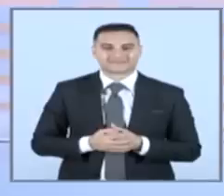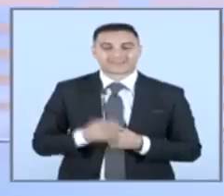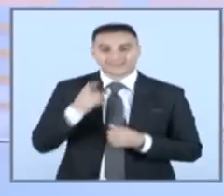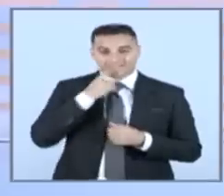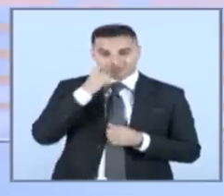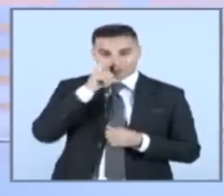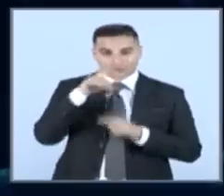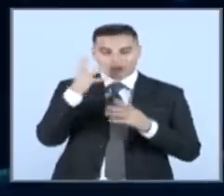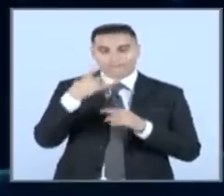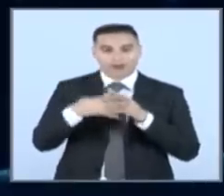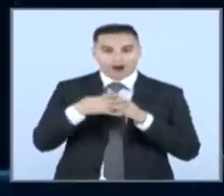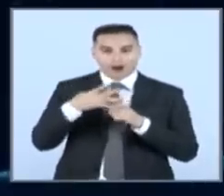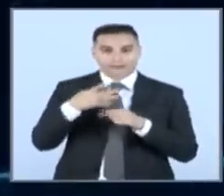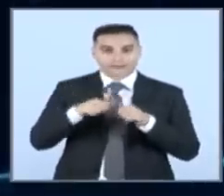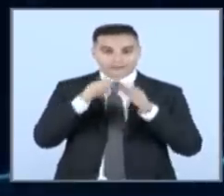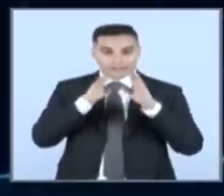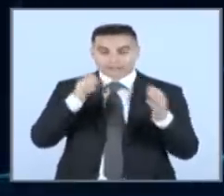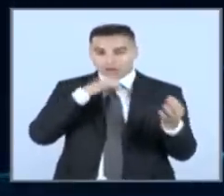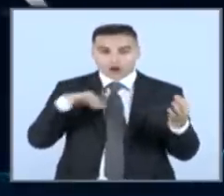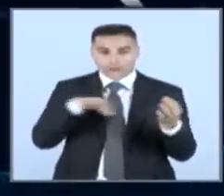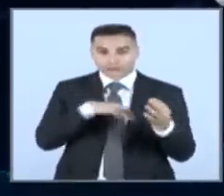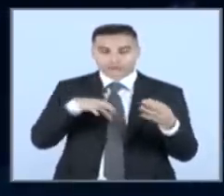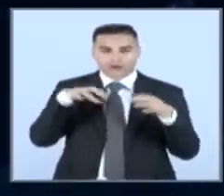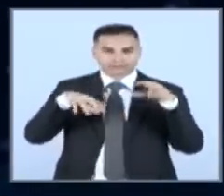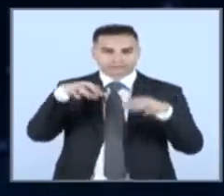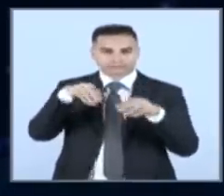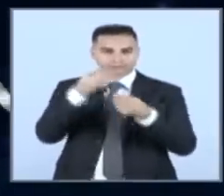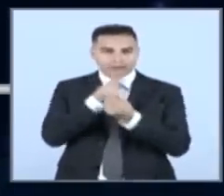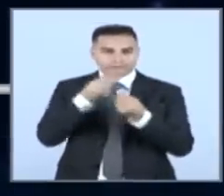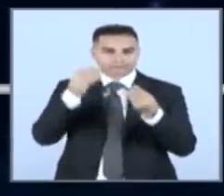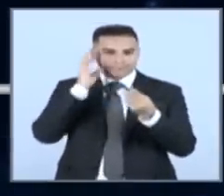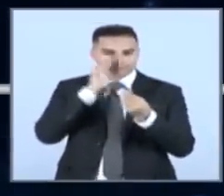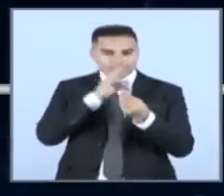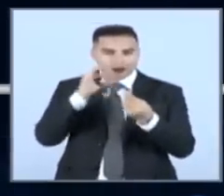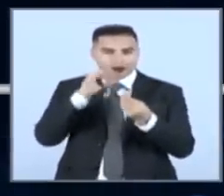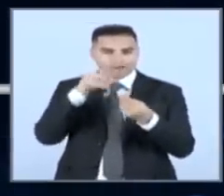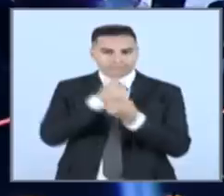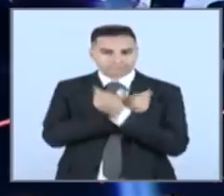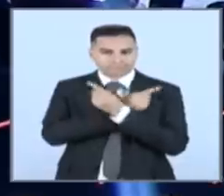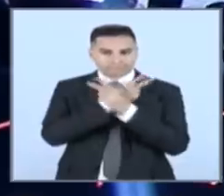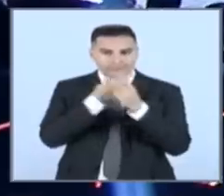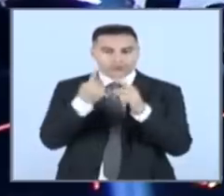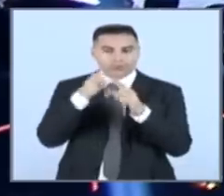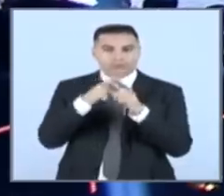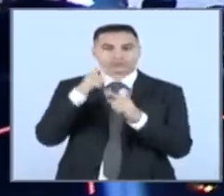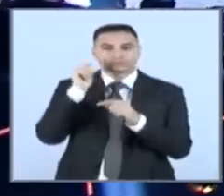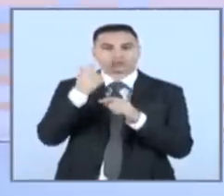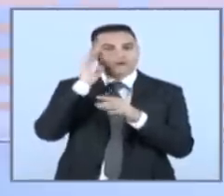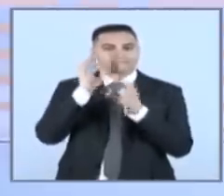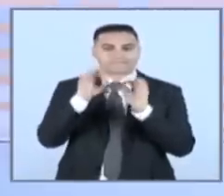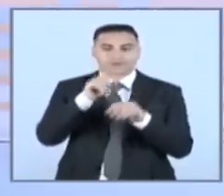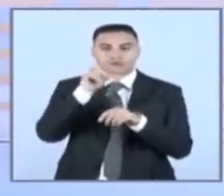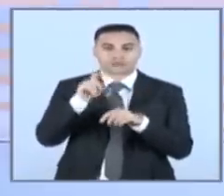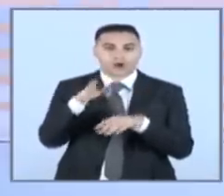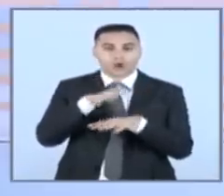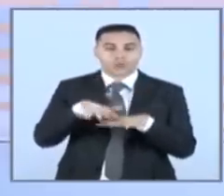فقرة الفنون، أربع أسئلة: سينما ومسرح، أغاني موسيقى، لوحات ومعالم، وسرعة البديهة. أسئلتنا